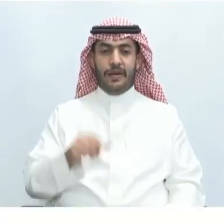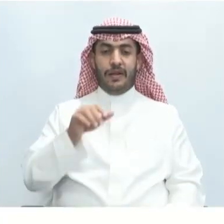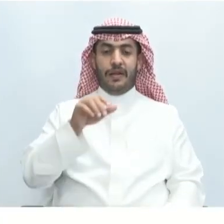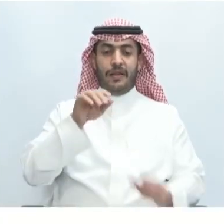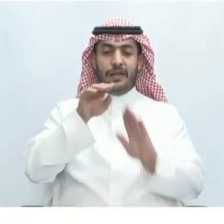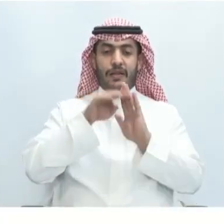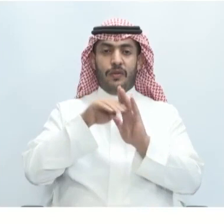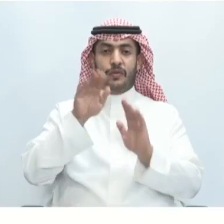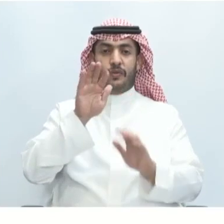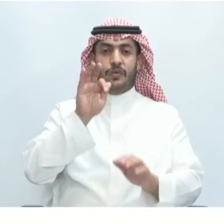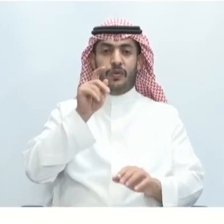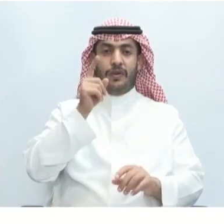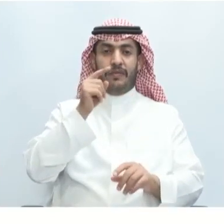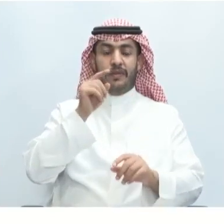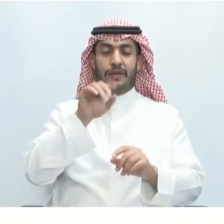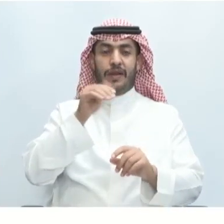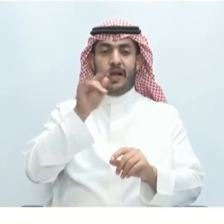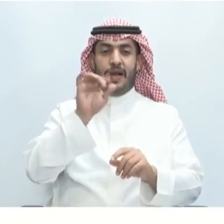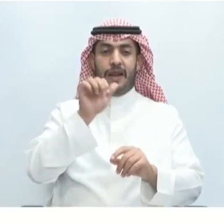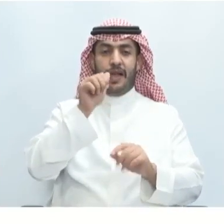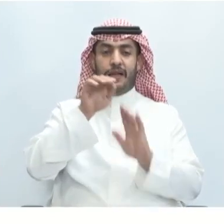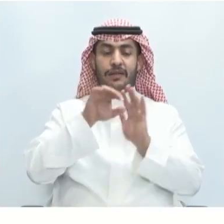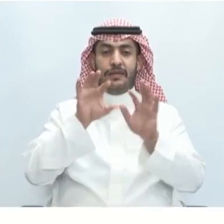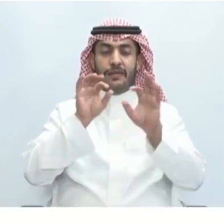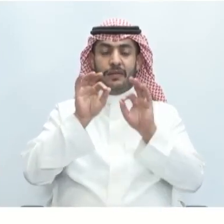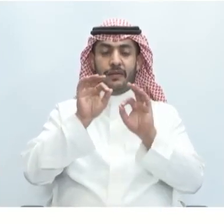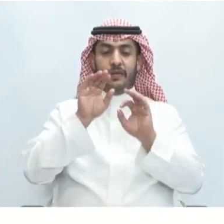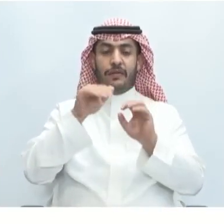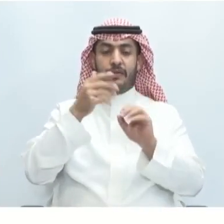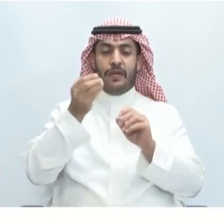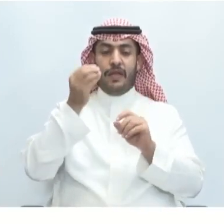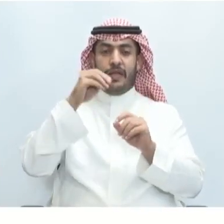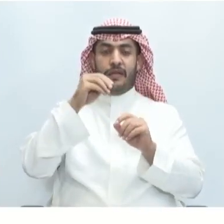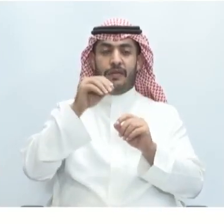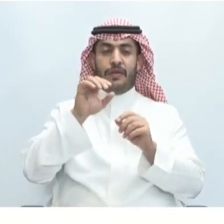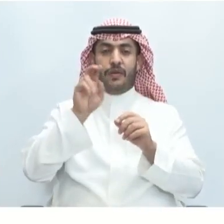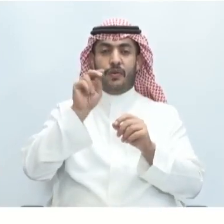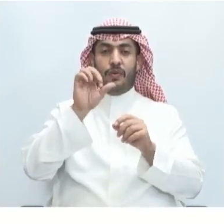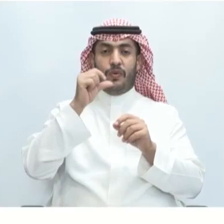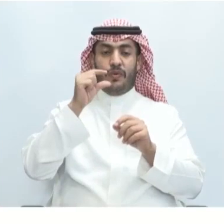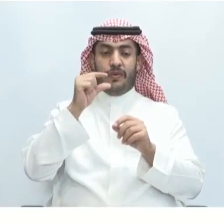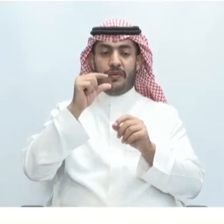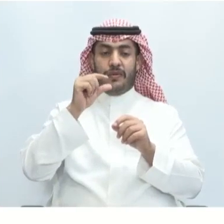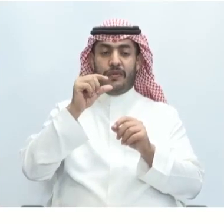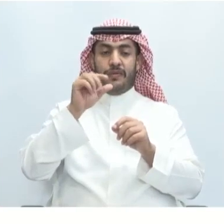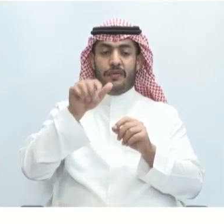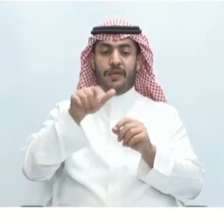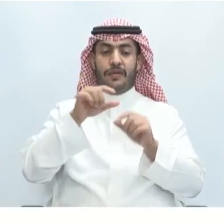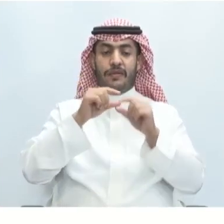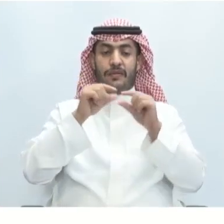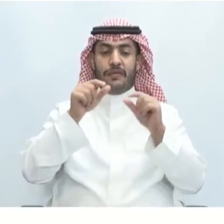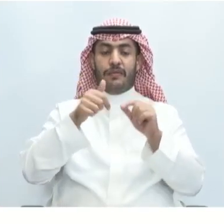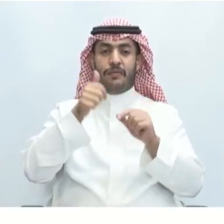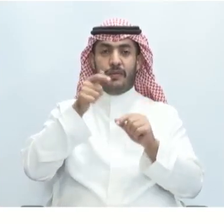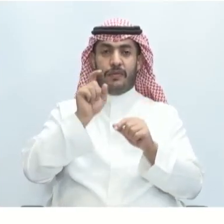ذلك تحدد الخلايا المتغيره ومن ثم تبدا باضافه القيود وهذا ذكرنا هذا الخيار هو